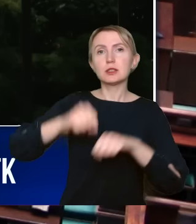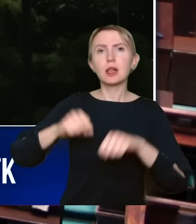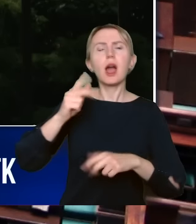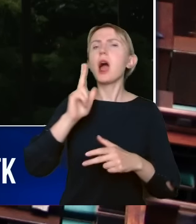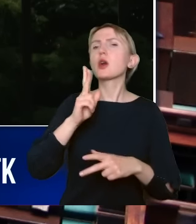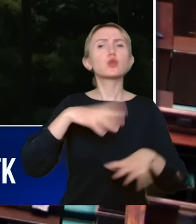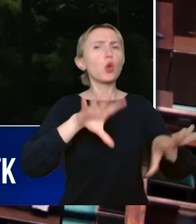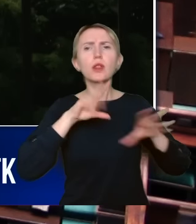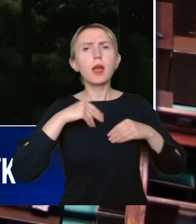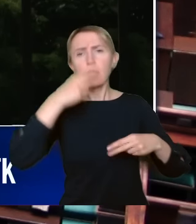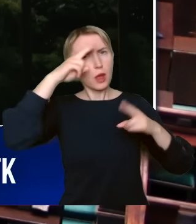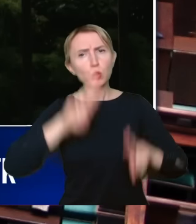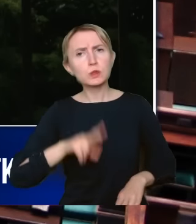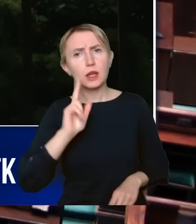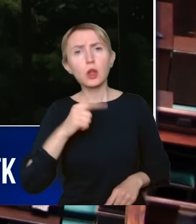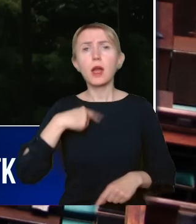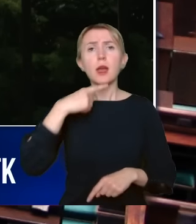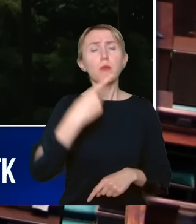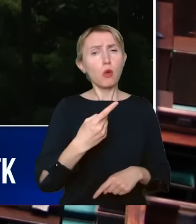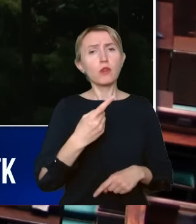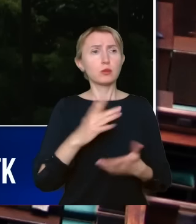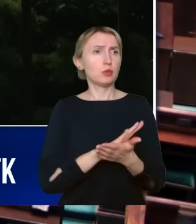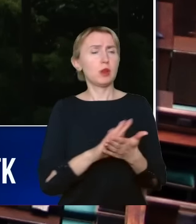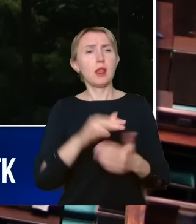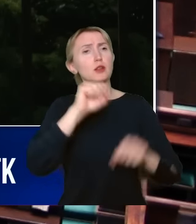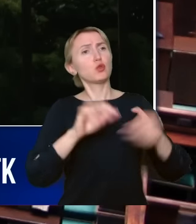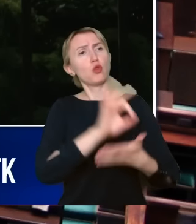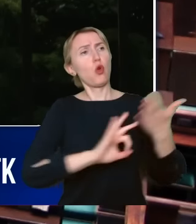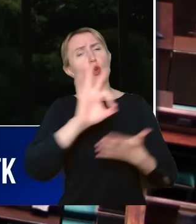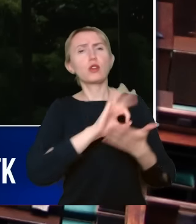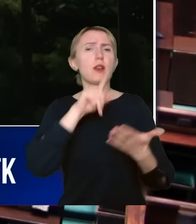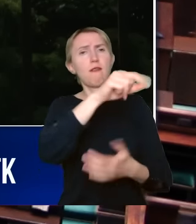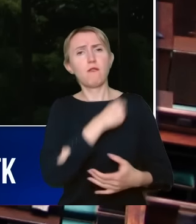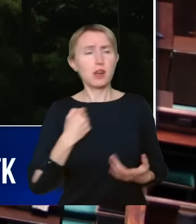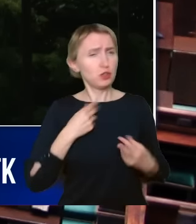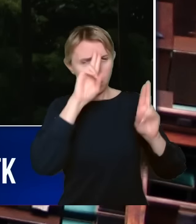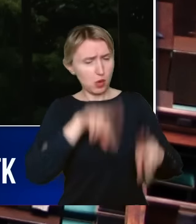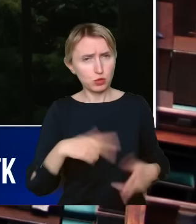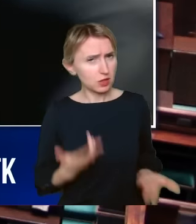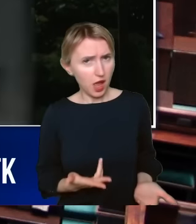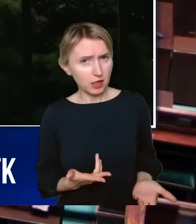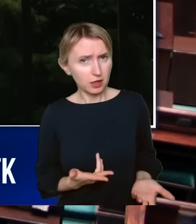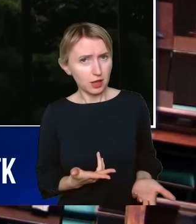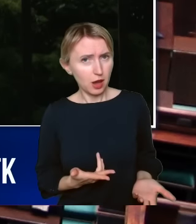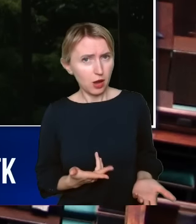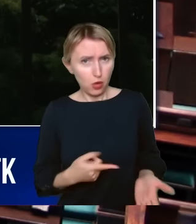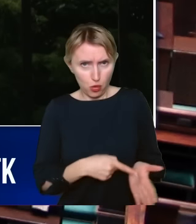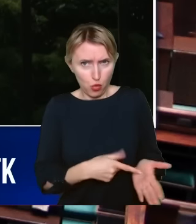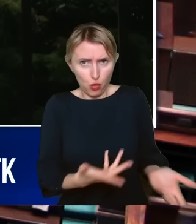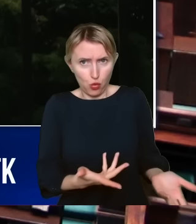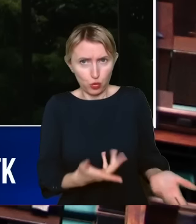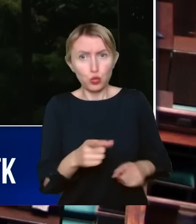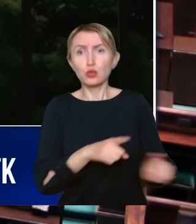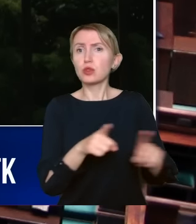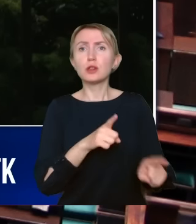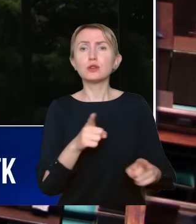kolega, nie uznaje? A jak ja powiem, przepraszam, że ja Sądu Okręgowego w Warszawie nie uznaję, to co? To znaczy, że